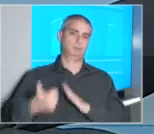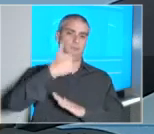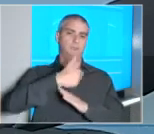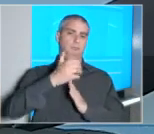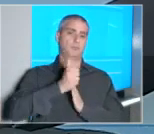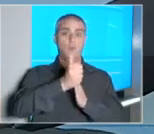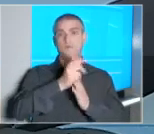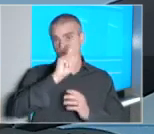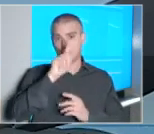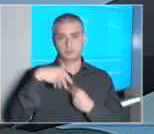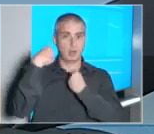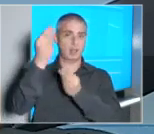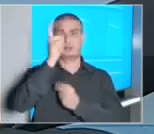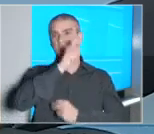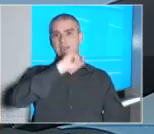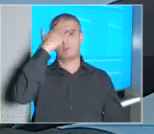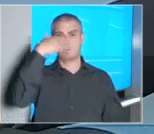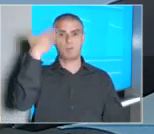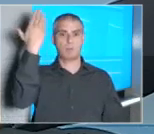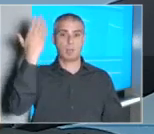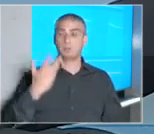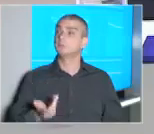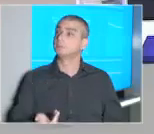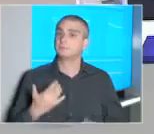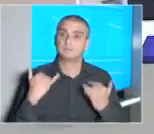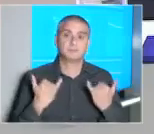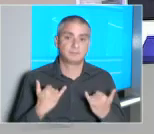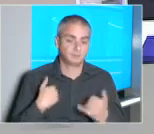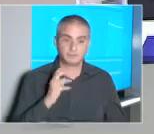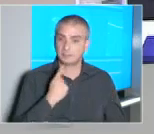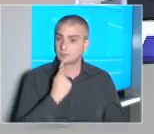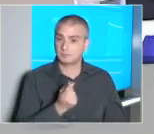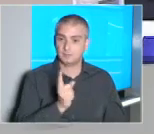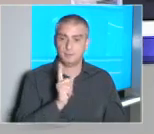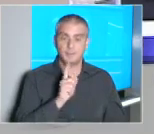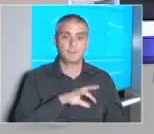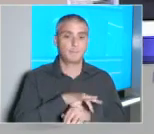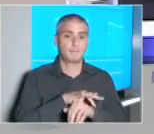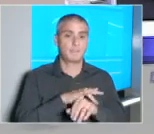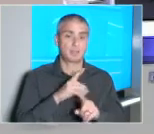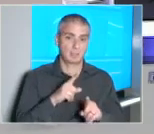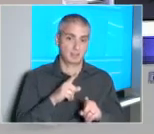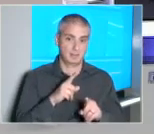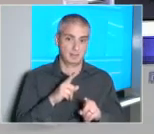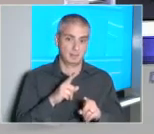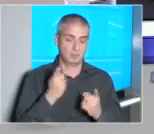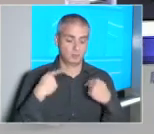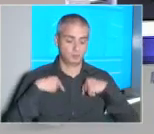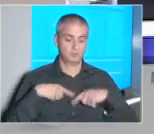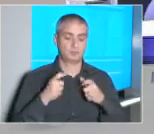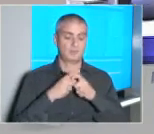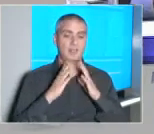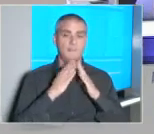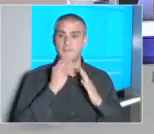אותה, ואולי באמת צריך לתת את זה לדמות הכי פופולרית. כרגע אני יכולה לומר שמי שמנהלת, והוא יושב ראש